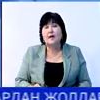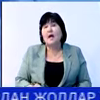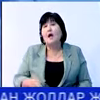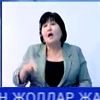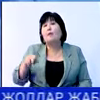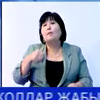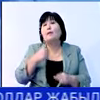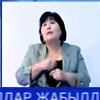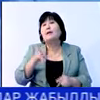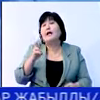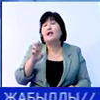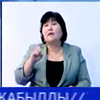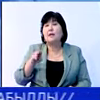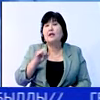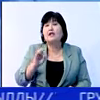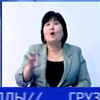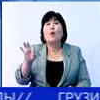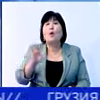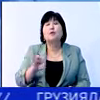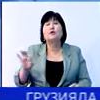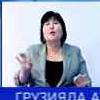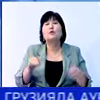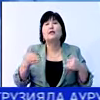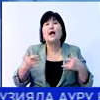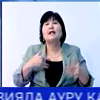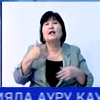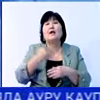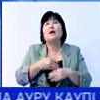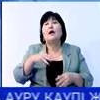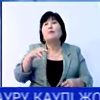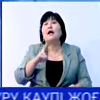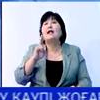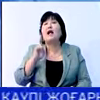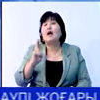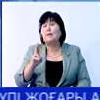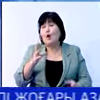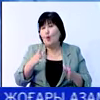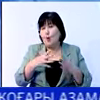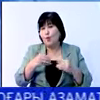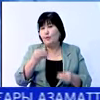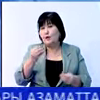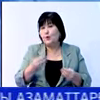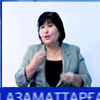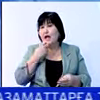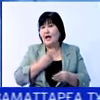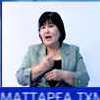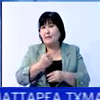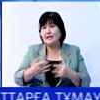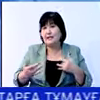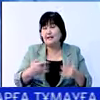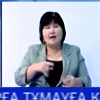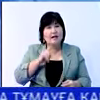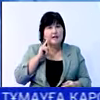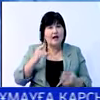Премьера. Нартай Бекежанов атындағы облыстық музыкалық драма театрында Марк Камалеттидің «Отбасы ойыны» комедиясы сахналанды.